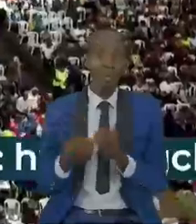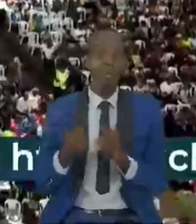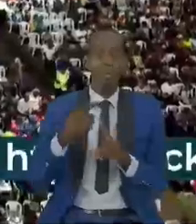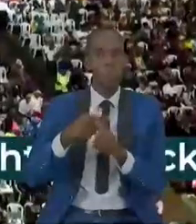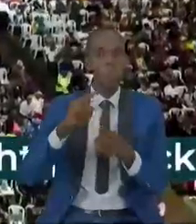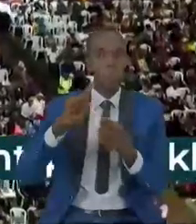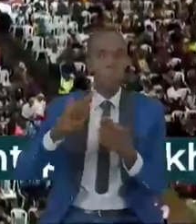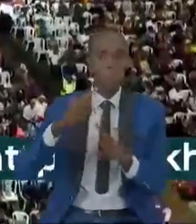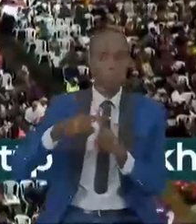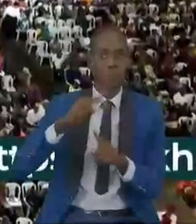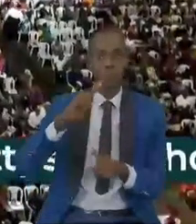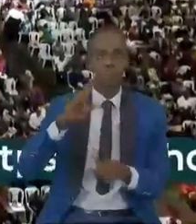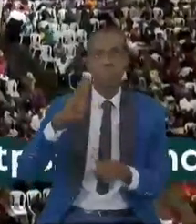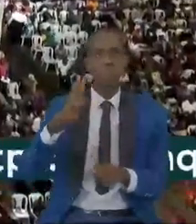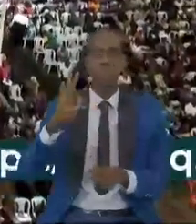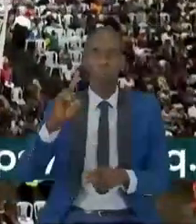au travers du lien